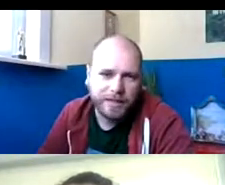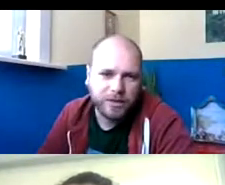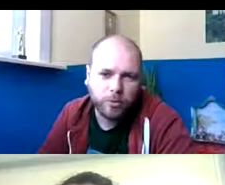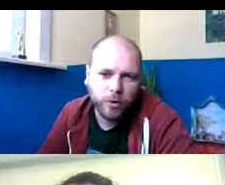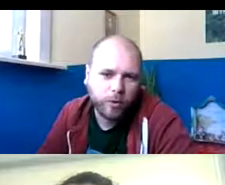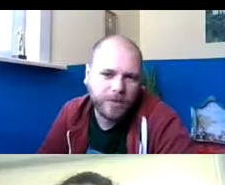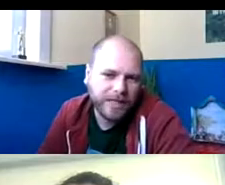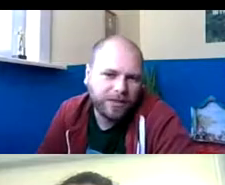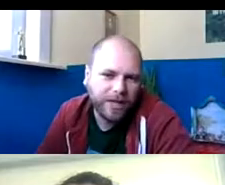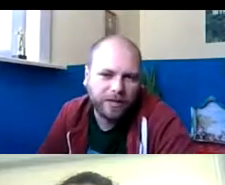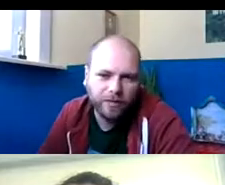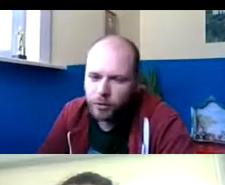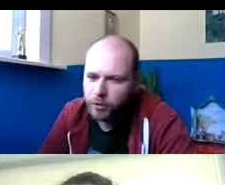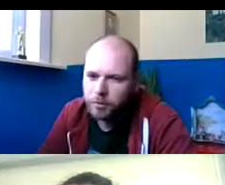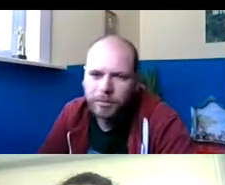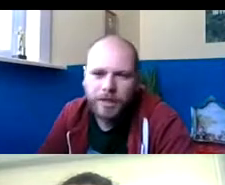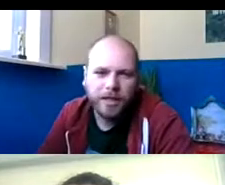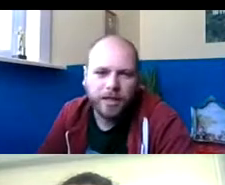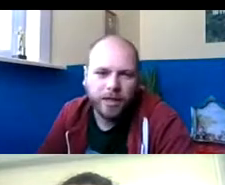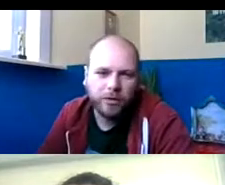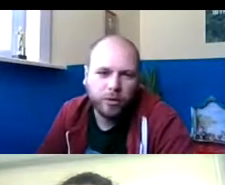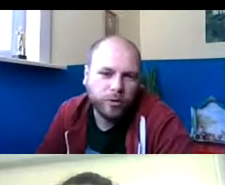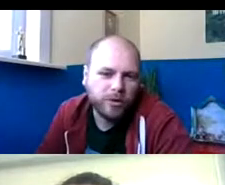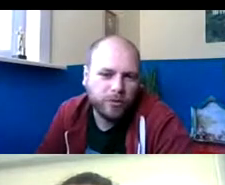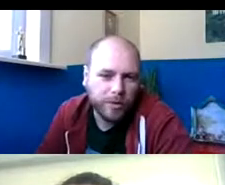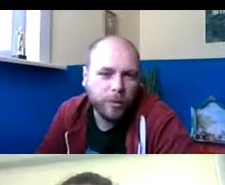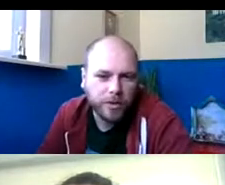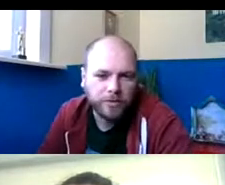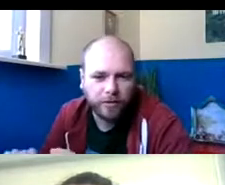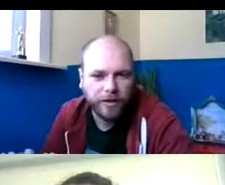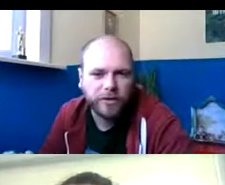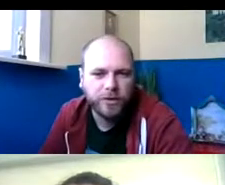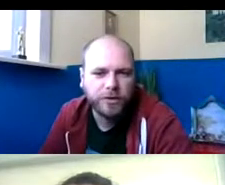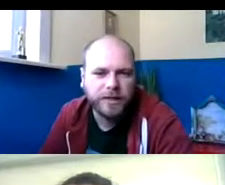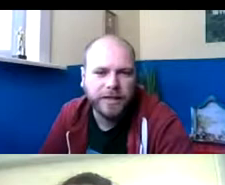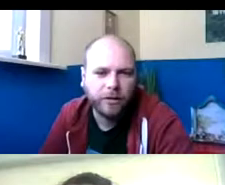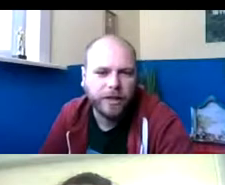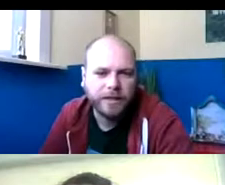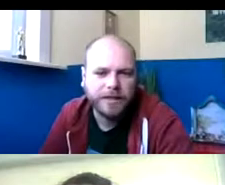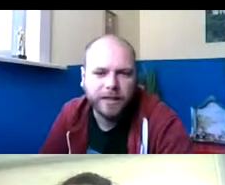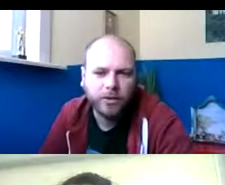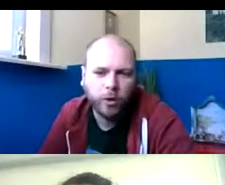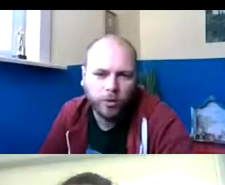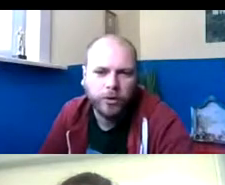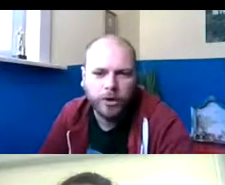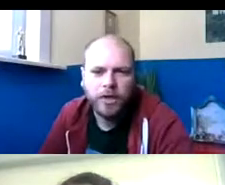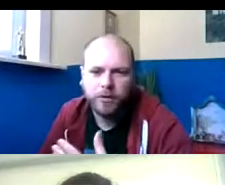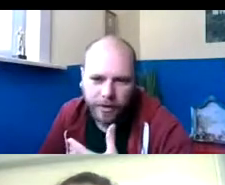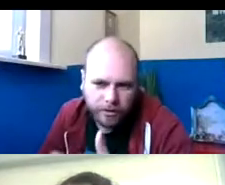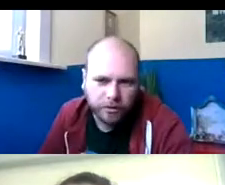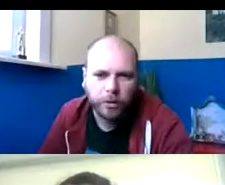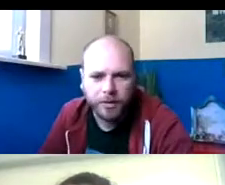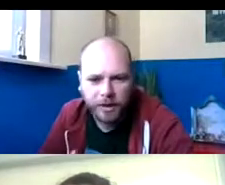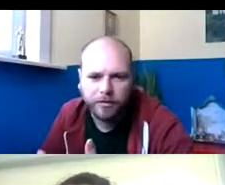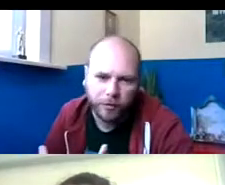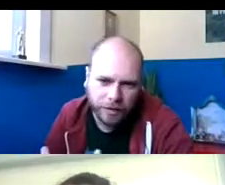Ik ga deze zomer op zich nog eigenlijk voor om... toch nog 2 bubbels van 50 zo zeg, te gaan organiseren, om gewoon